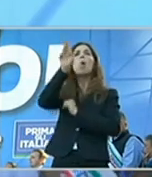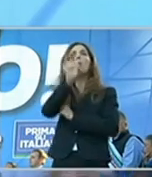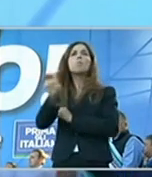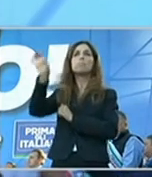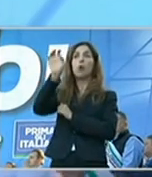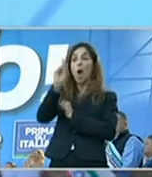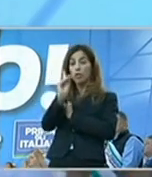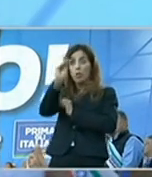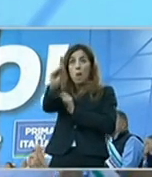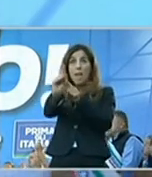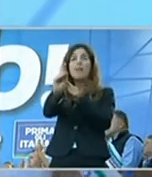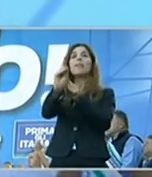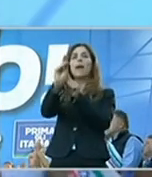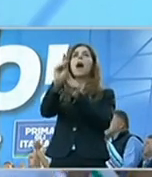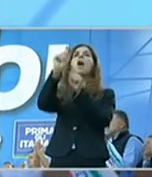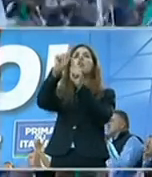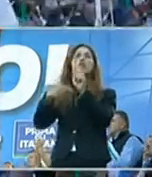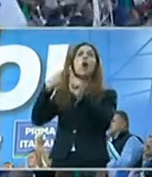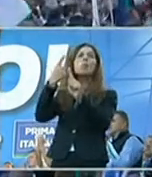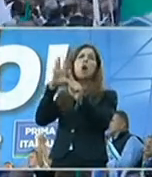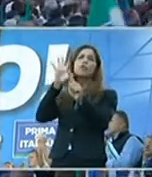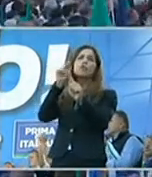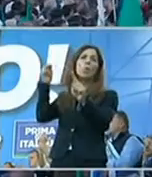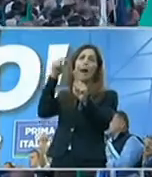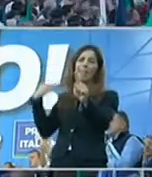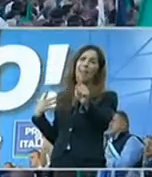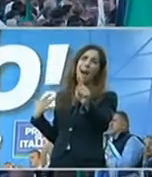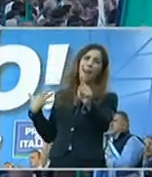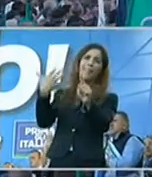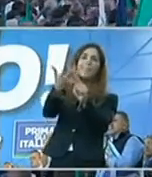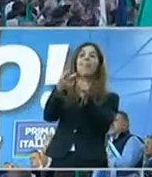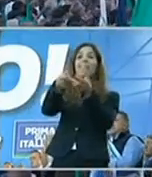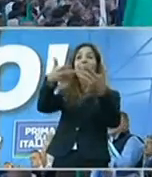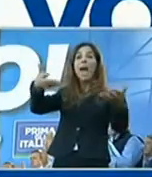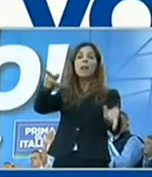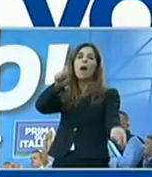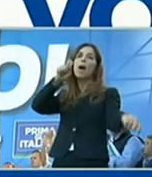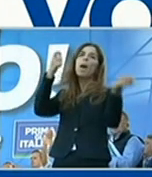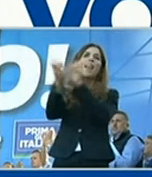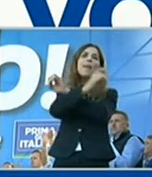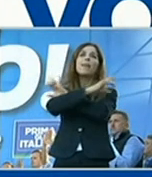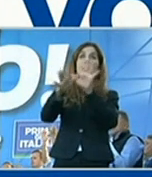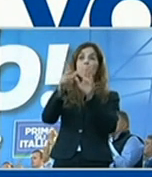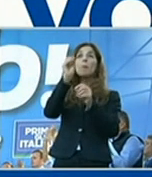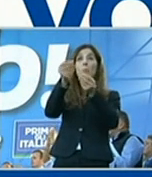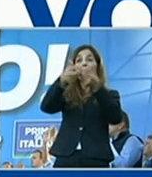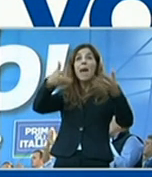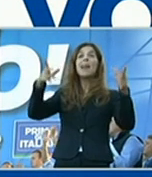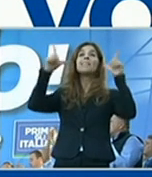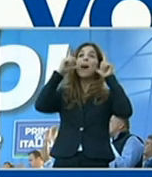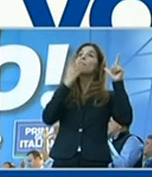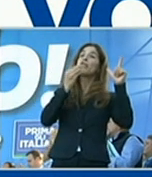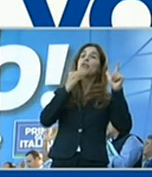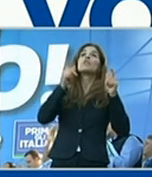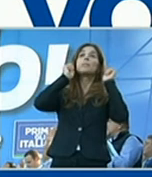prossima, dopo 50 anni, libererà la terra di San Francesco, San Benedetto,